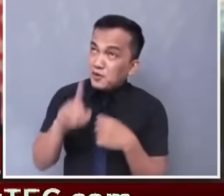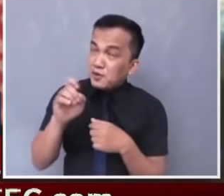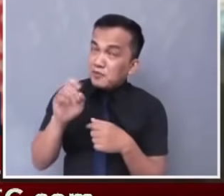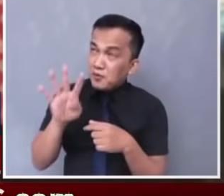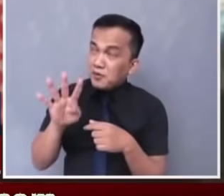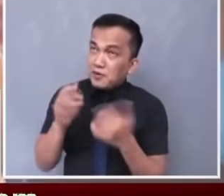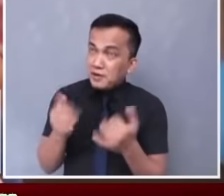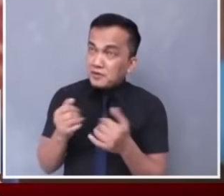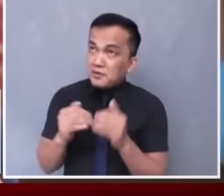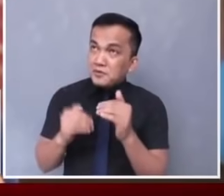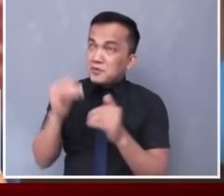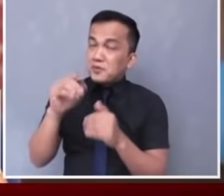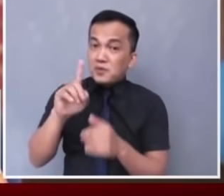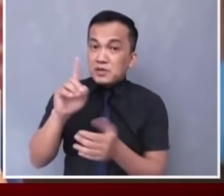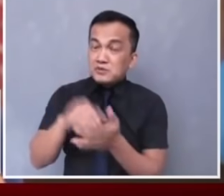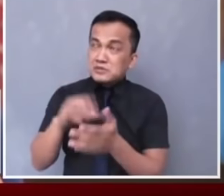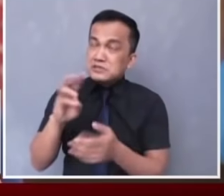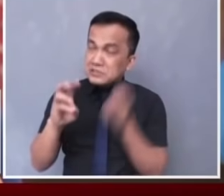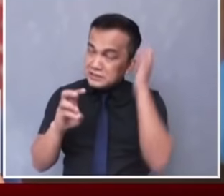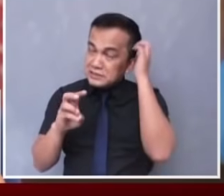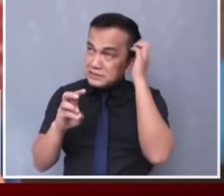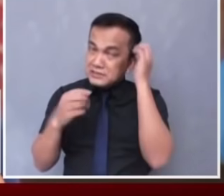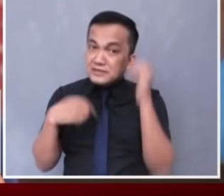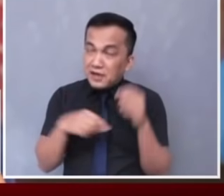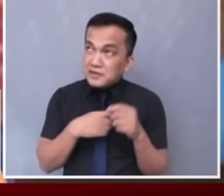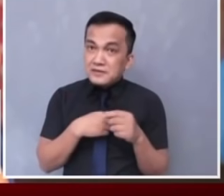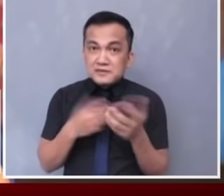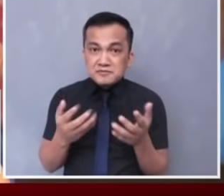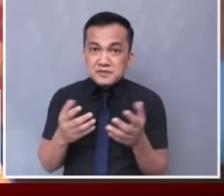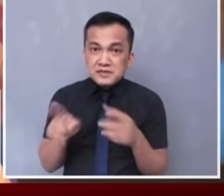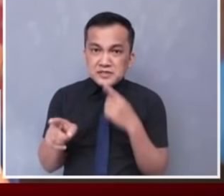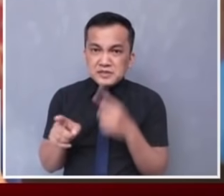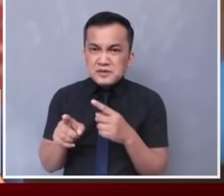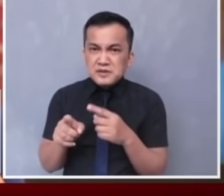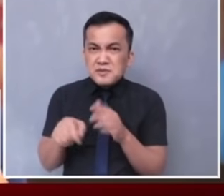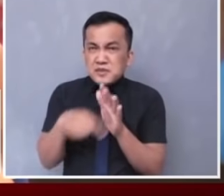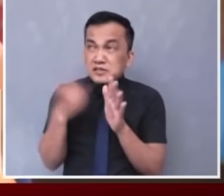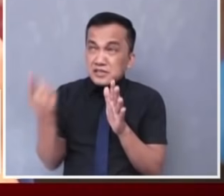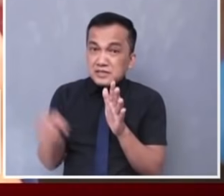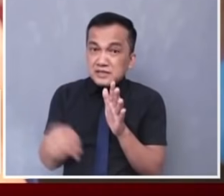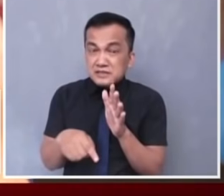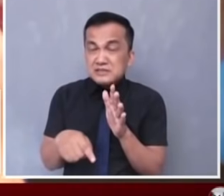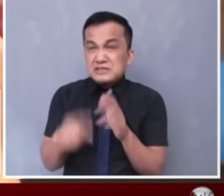umabot na ng 1.6. Sa akin kasi ano lang te, minsan lang kasi sa isang taon te. Kaya